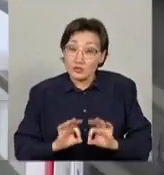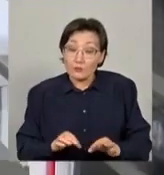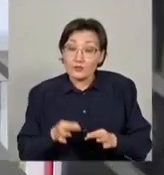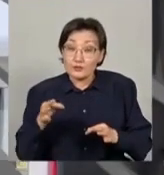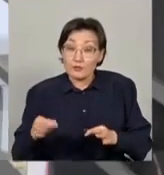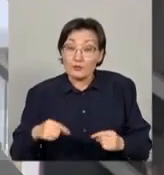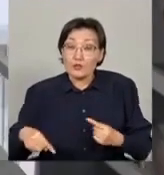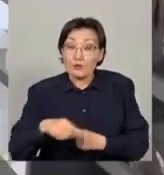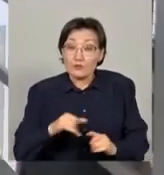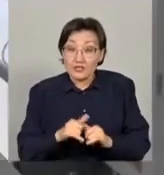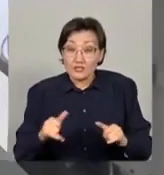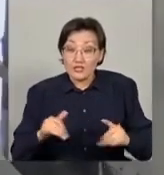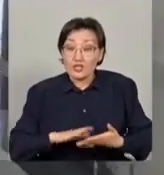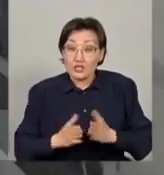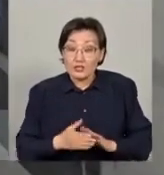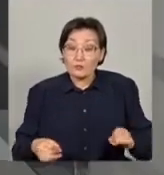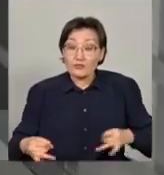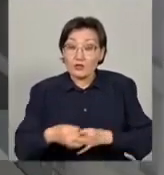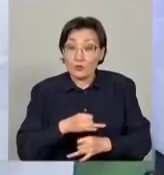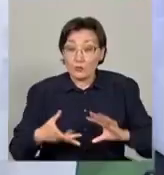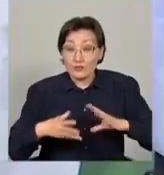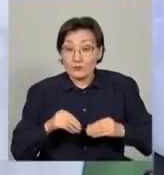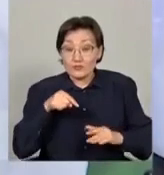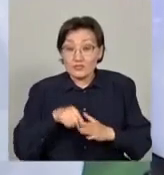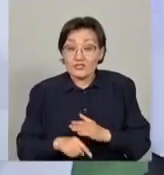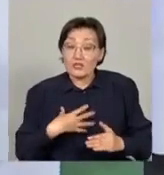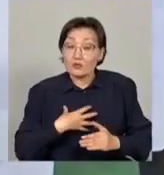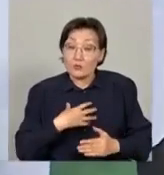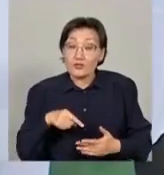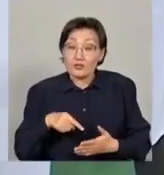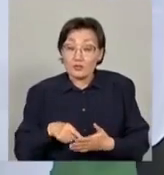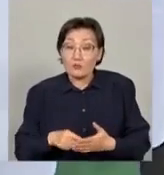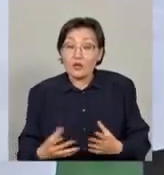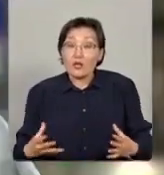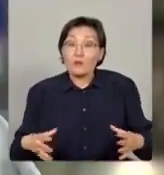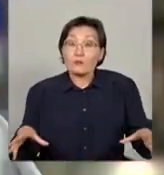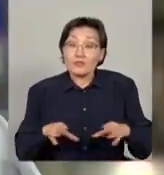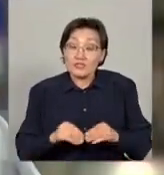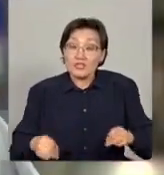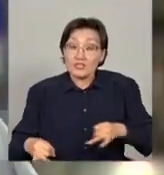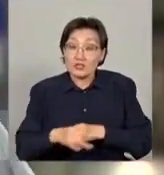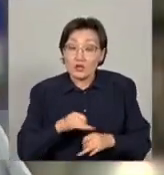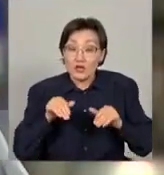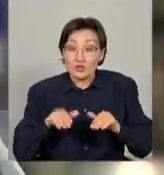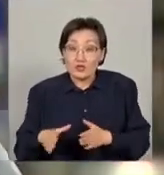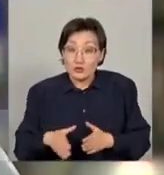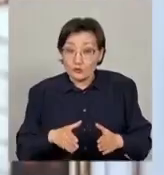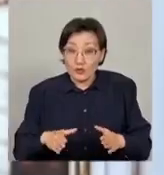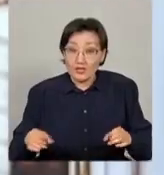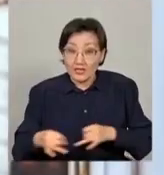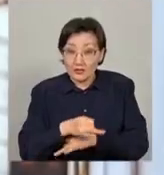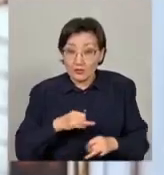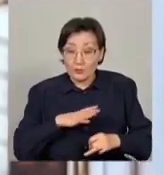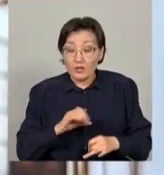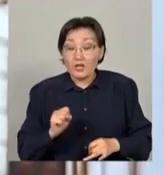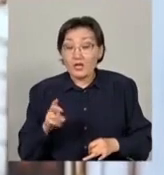Өңірдегі бизнесті дамыту жайы талқыланды. Жалпы ел ішінде өзекті мәселелер ортаға салынып, оны шешу жолдары айтылды.